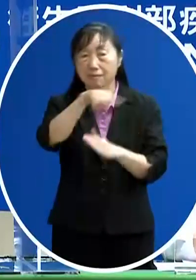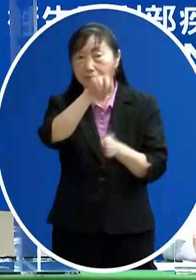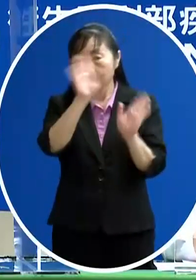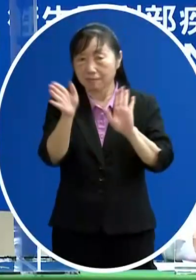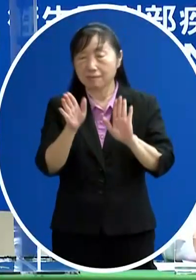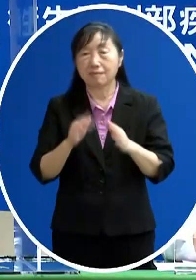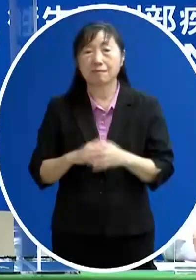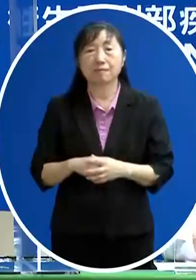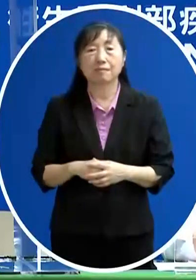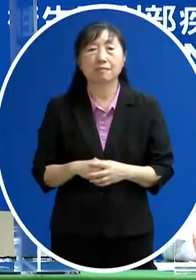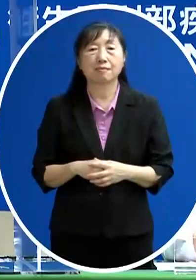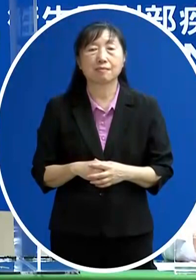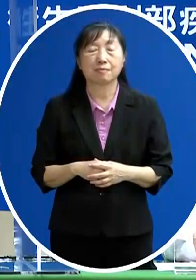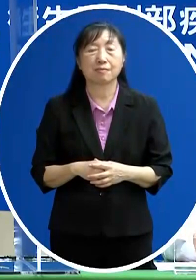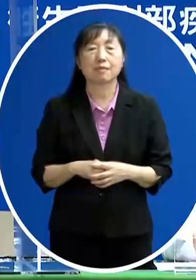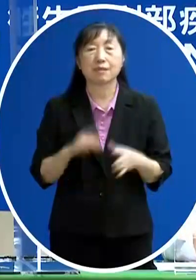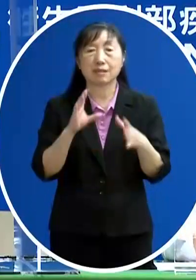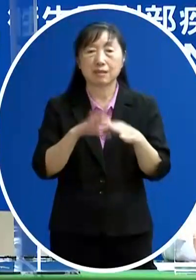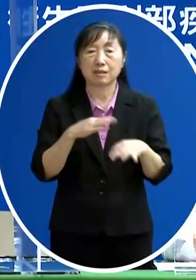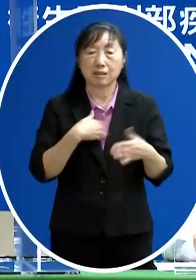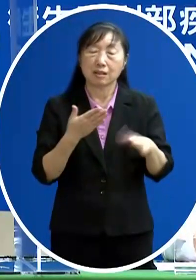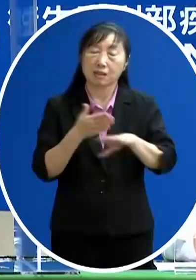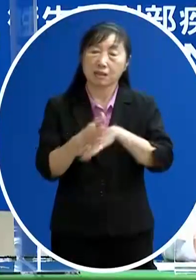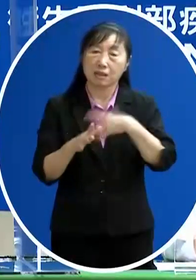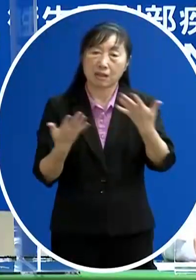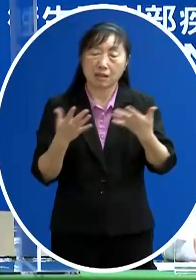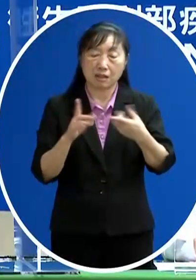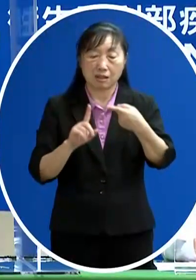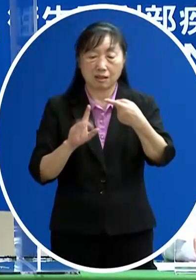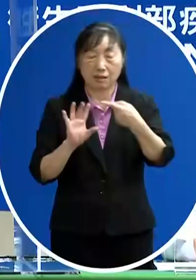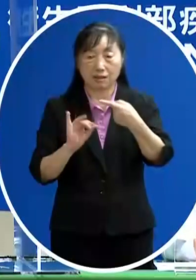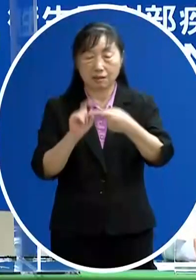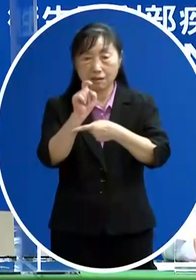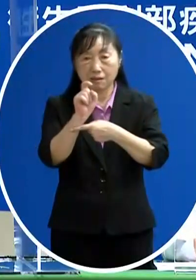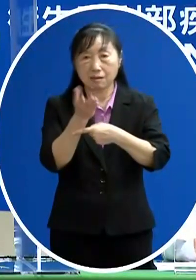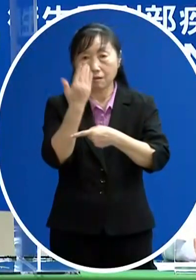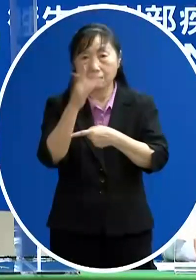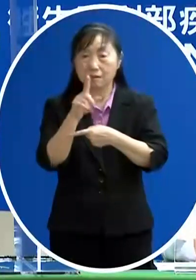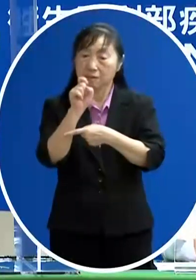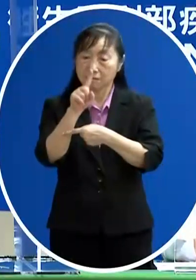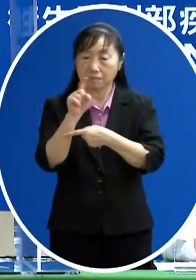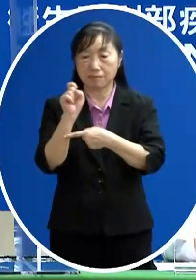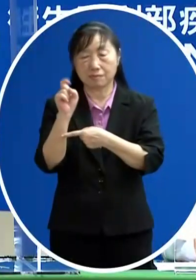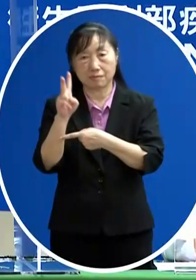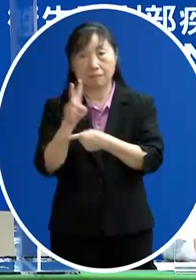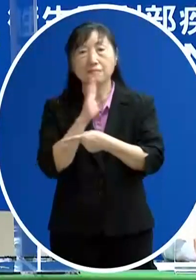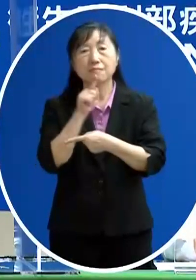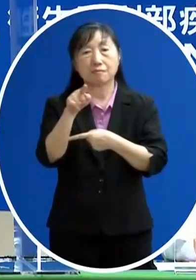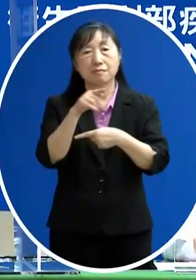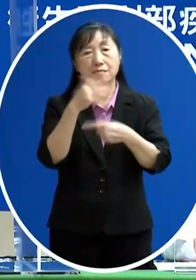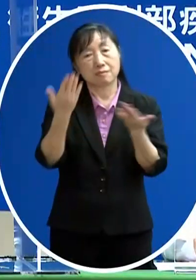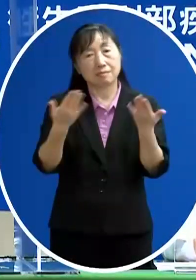走向，我们认为大概超过10%可能就在平稳，那超过到11-12%，我想大概就往下走了。